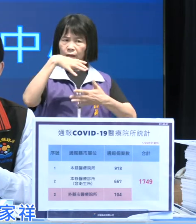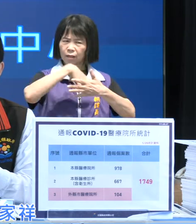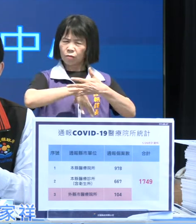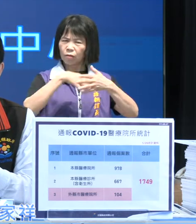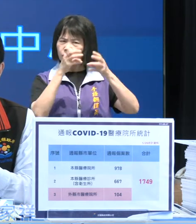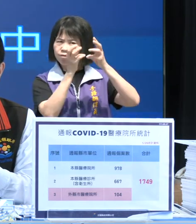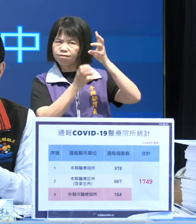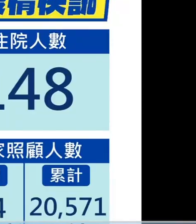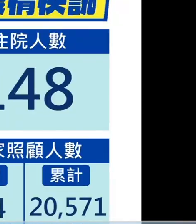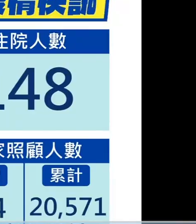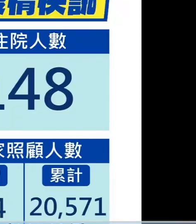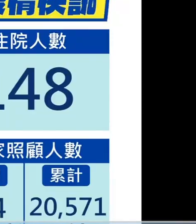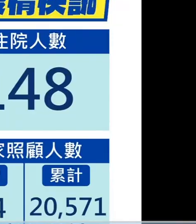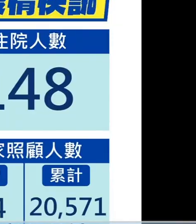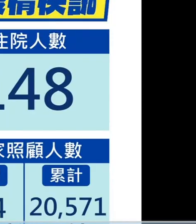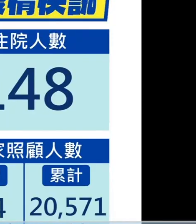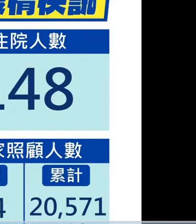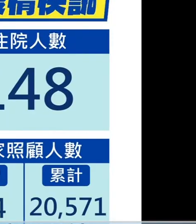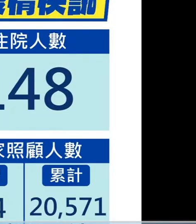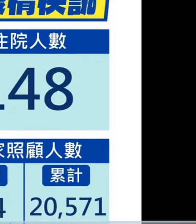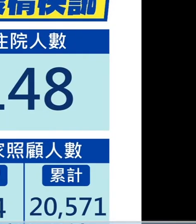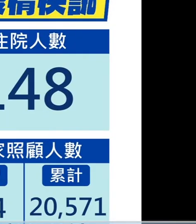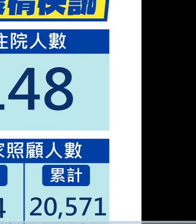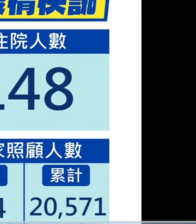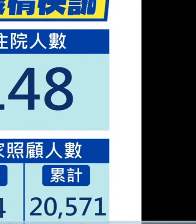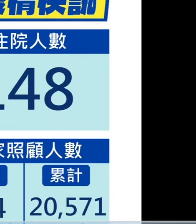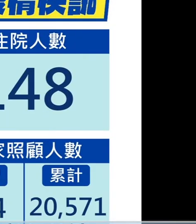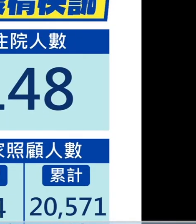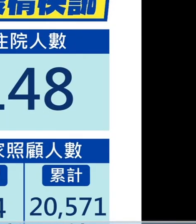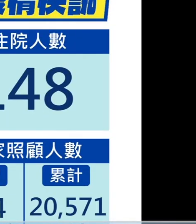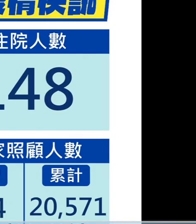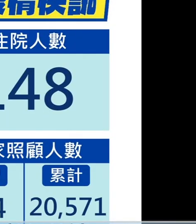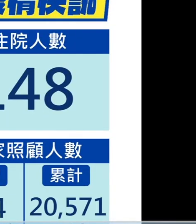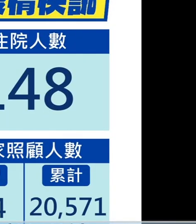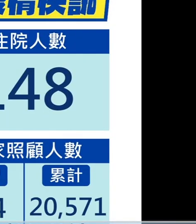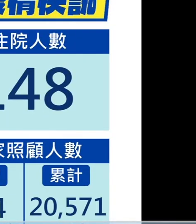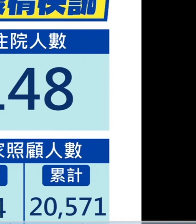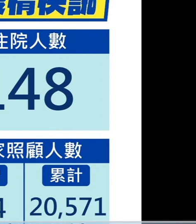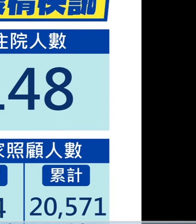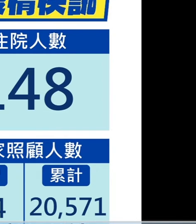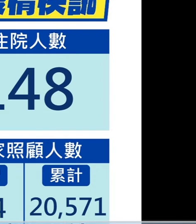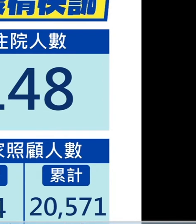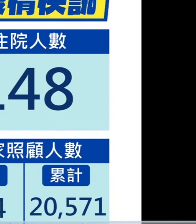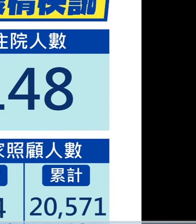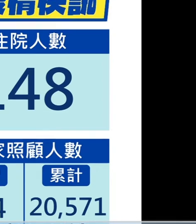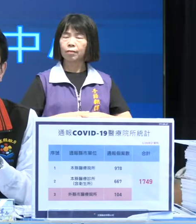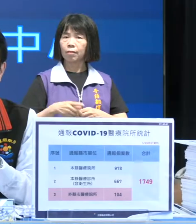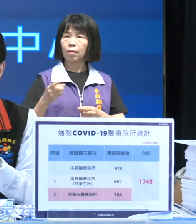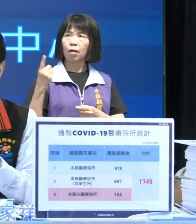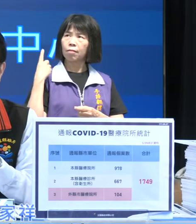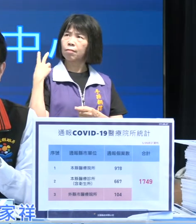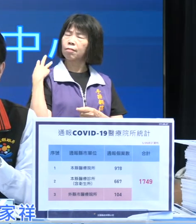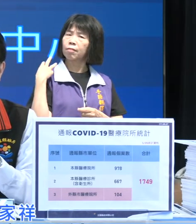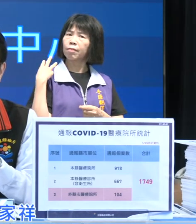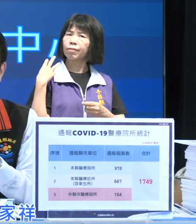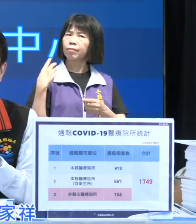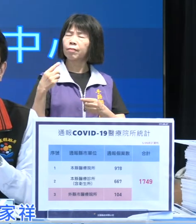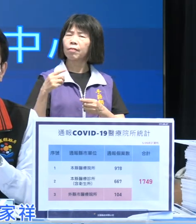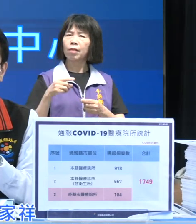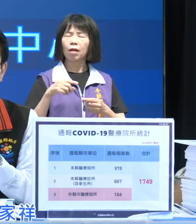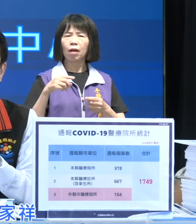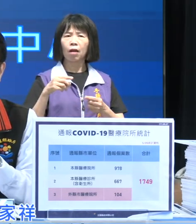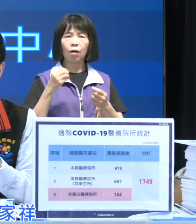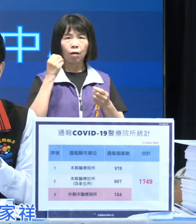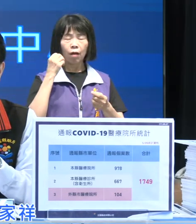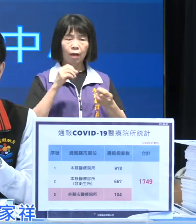细节，发现到里面有很多都是在机构通报的。因为几天前哈，布利玉里医院陆